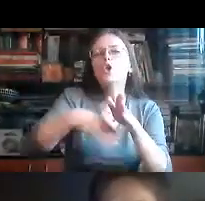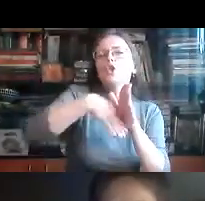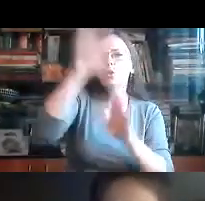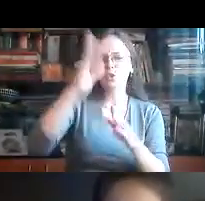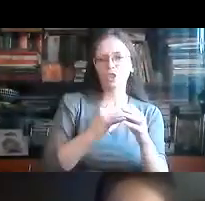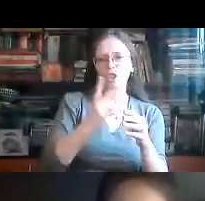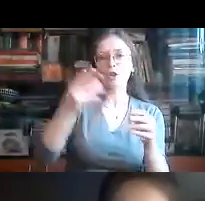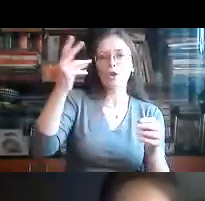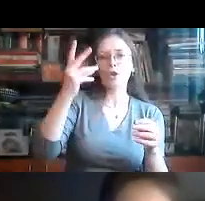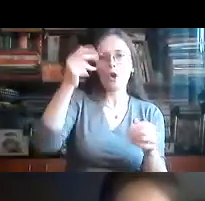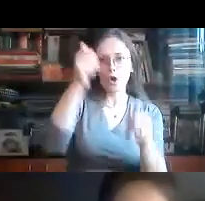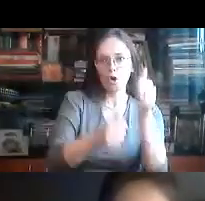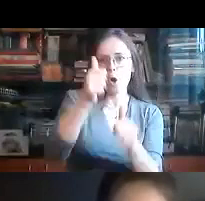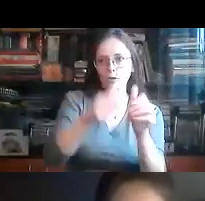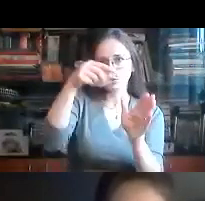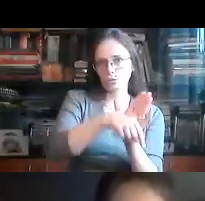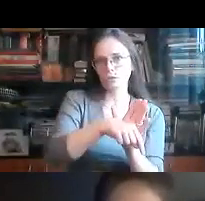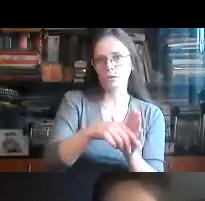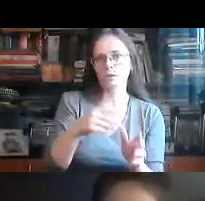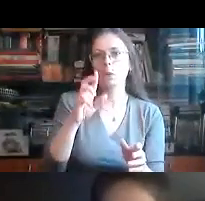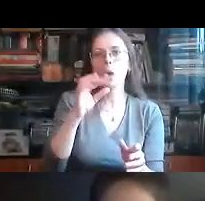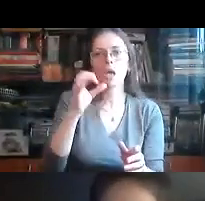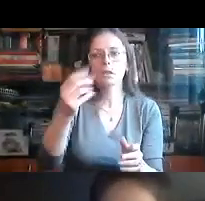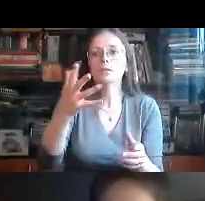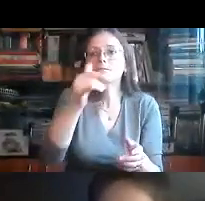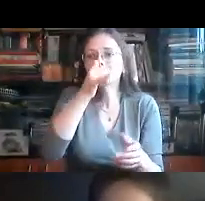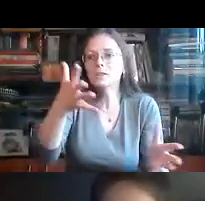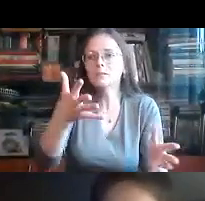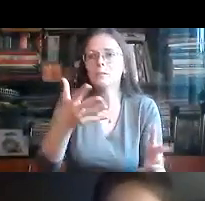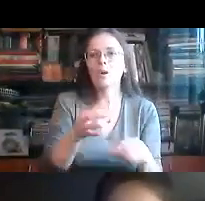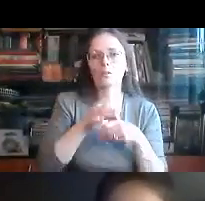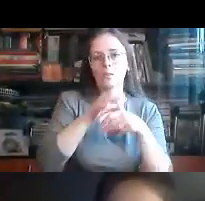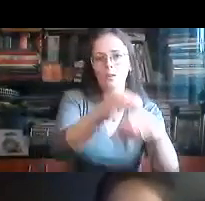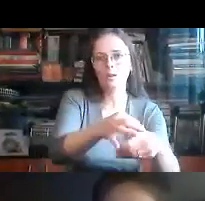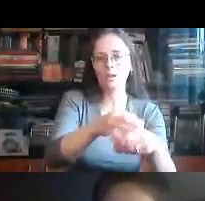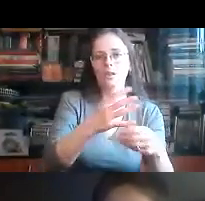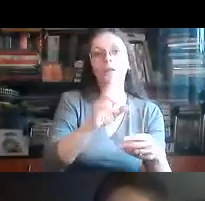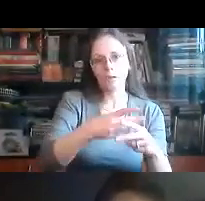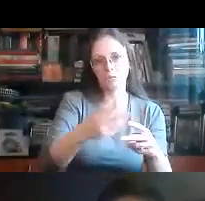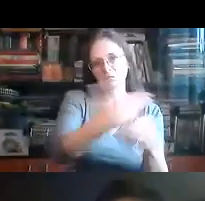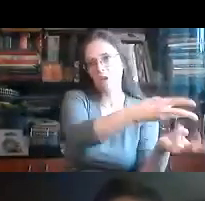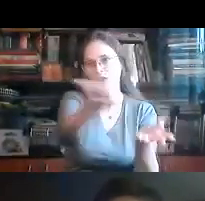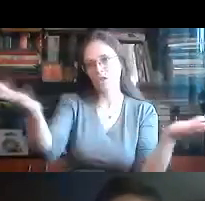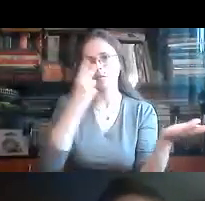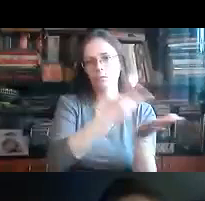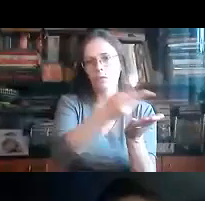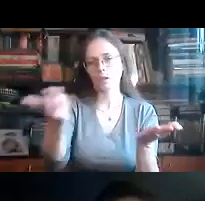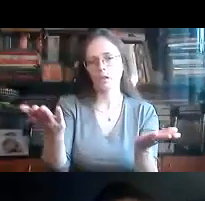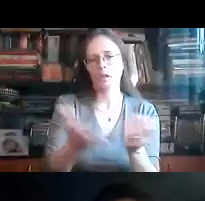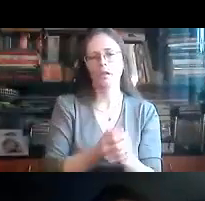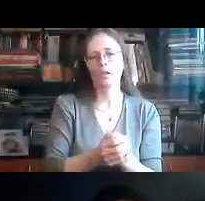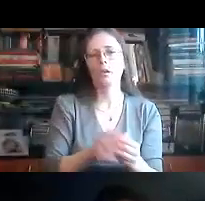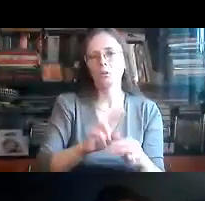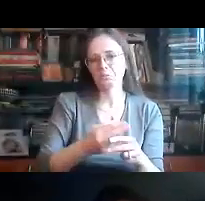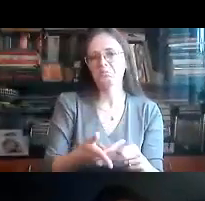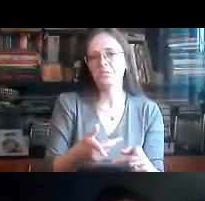до Берлина. И это, конечно, для нас, людей, которые занимаются театром, это, конечно, академия. Это возможность